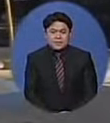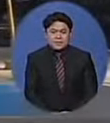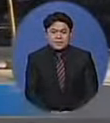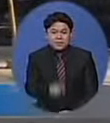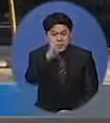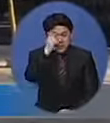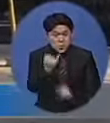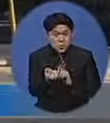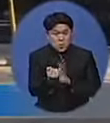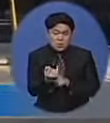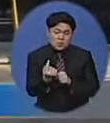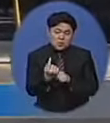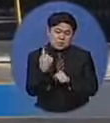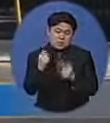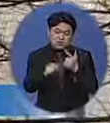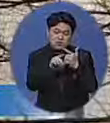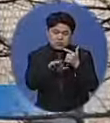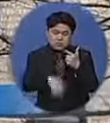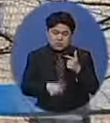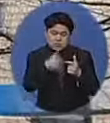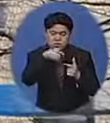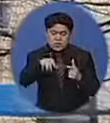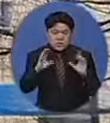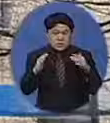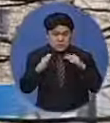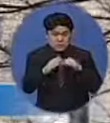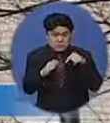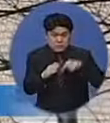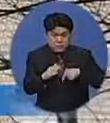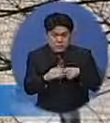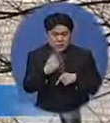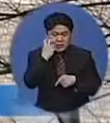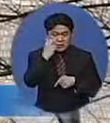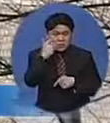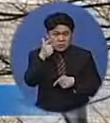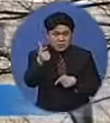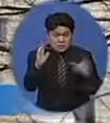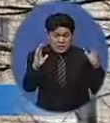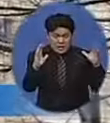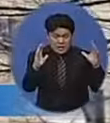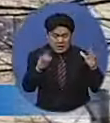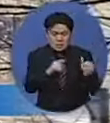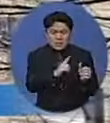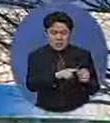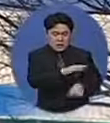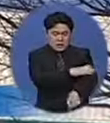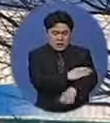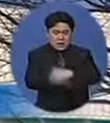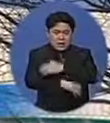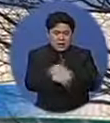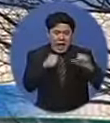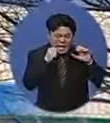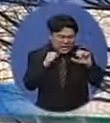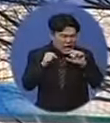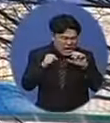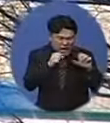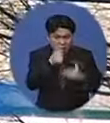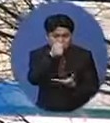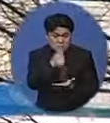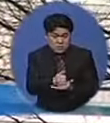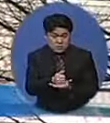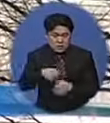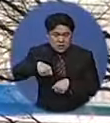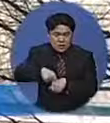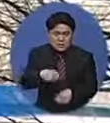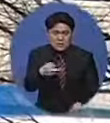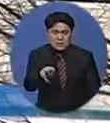박 씨는 지난해 6월 말 수원의 한 어린이집에서 26개월 된 원생 A군의 양쪽 팔을 수차례 깨문 혐의로